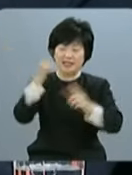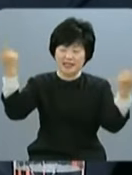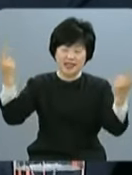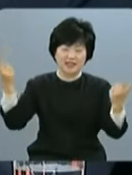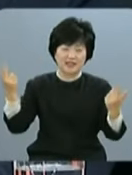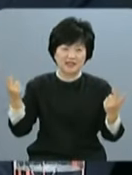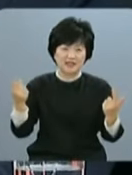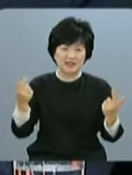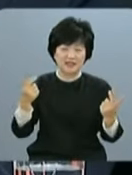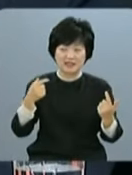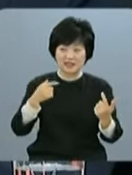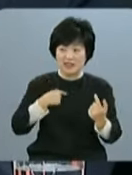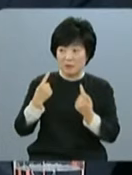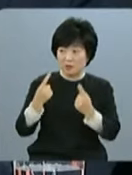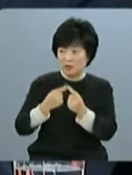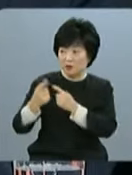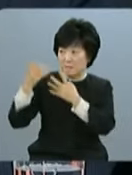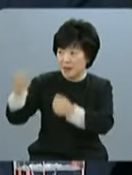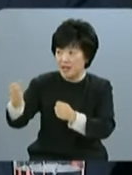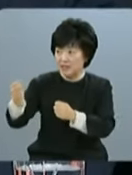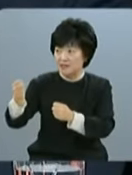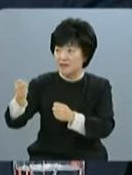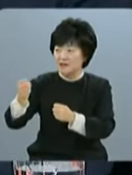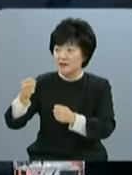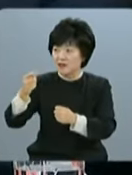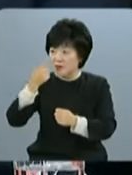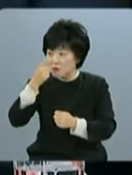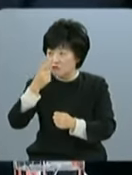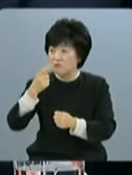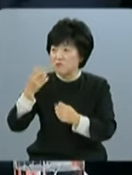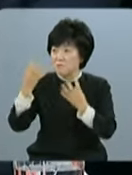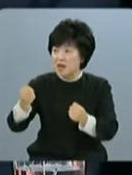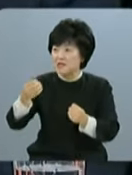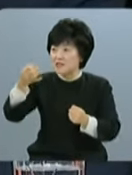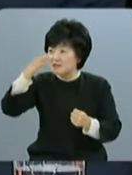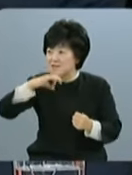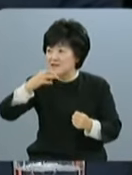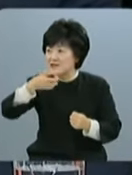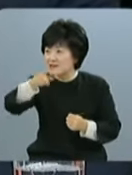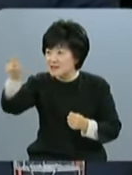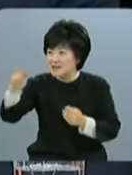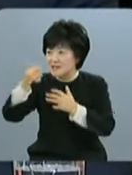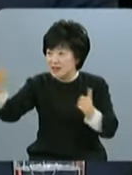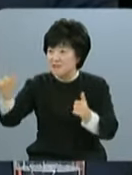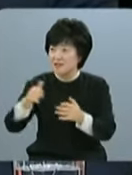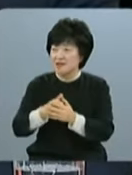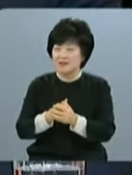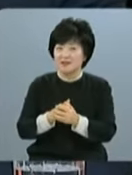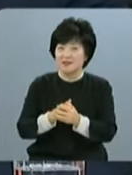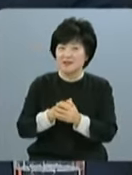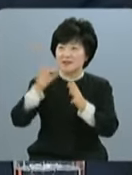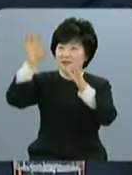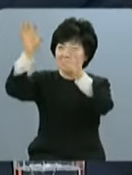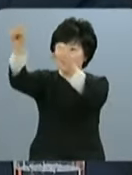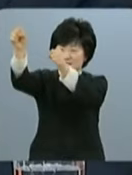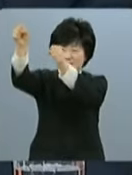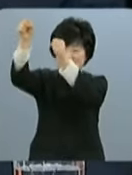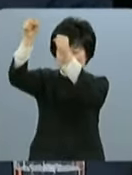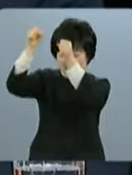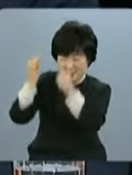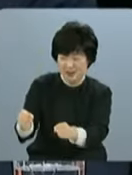대신 나보다 많이 가지고 나보다 많이 배우고 나보다 잘 나가고 나보다 유복하게 살고 있는 이